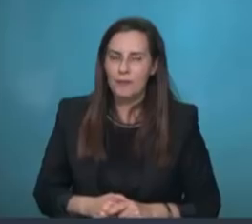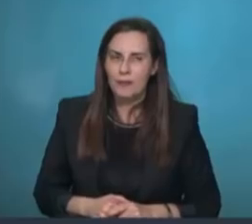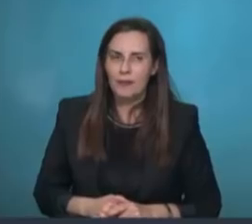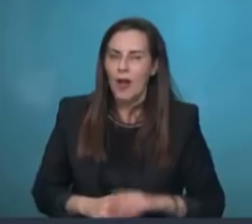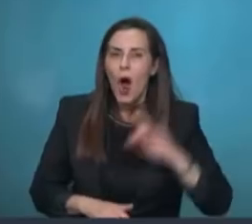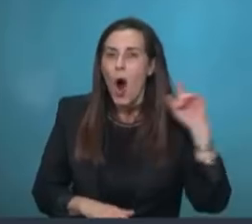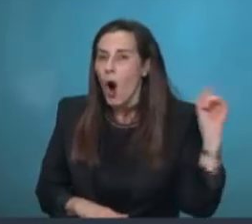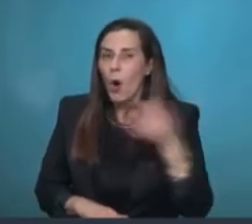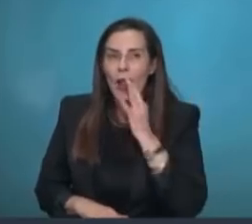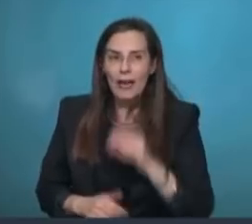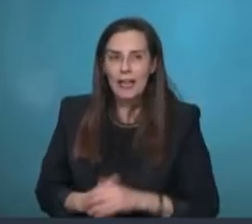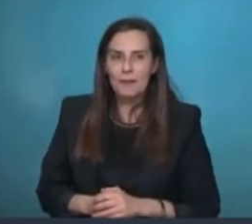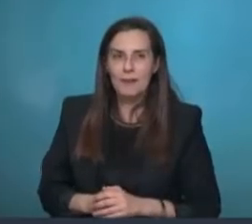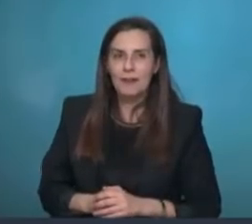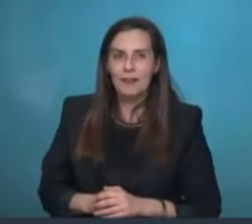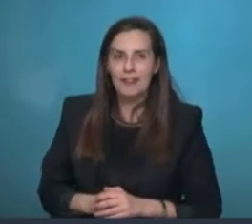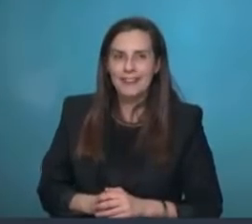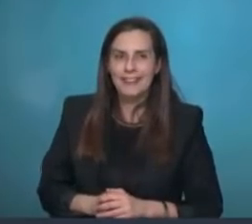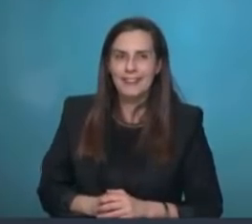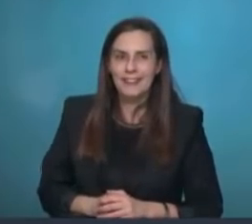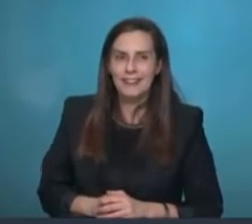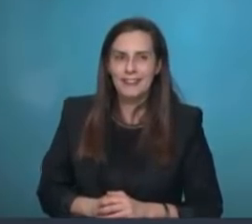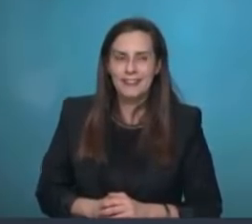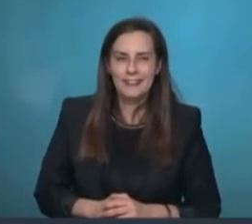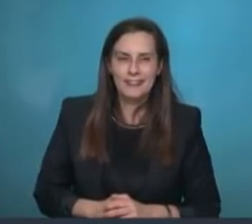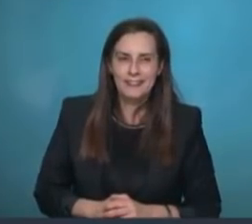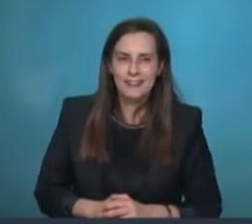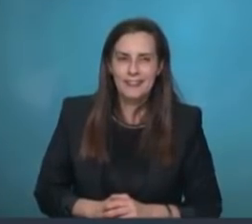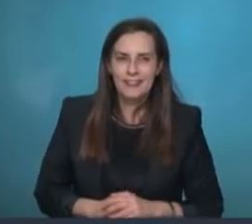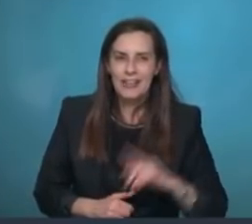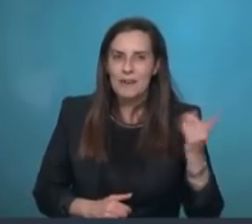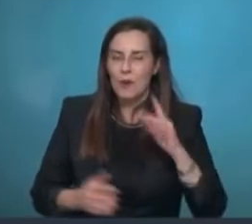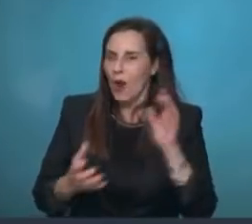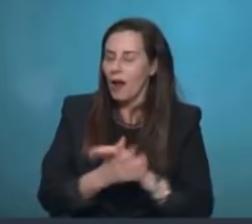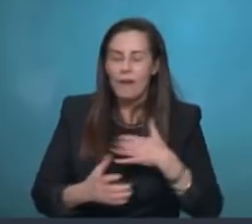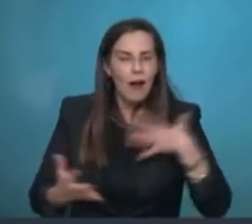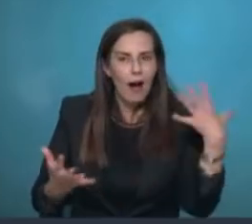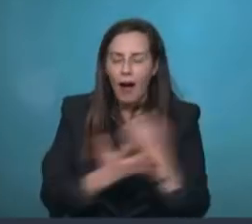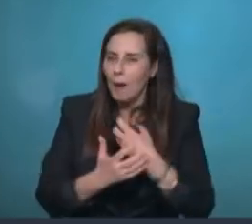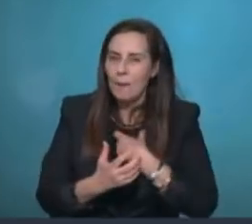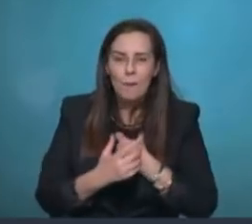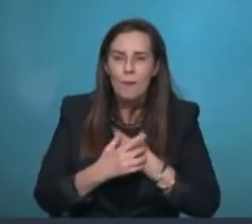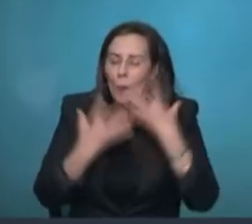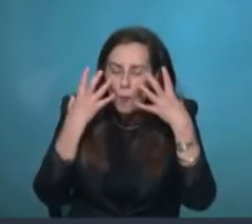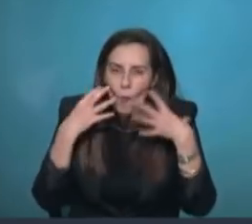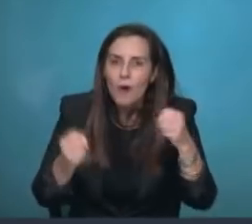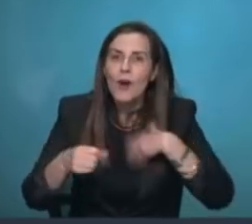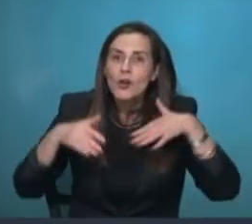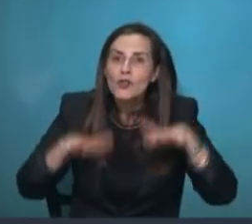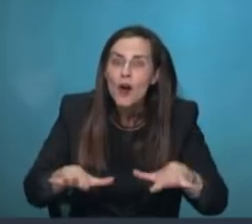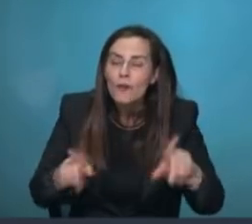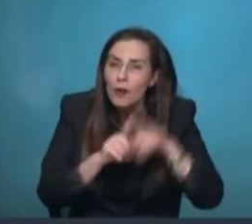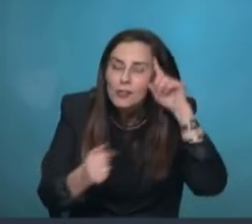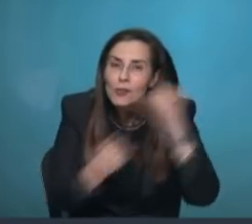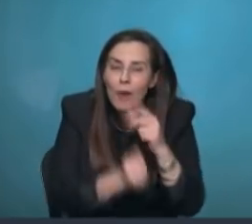רגע. מראיינים אותי. עם כל החברות זה תפס אותנו, ואנחנו יושבות כמו סתומות ורואות את